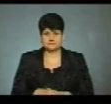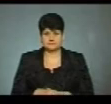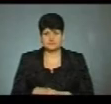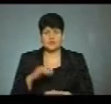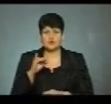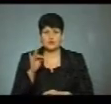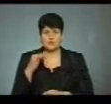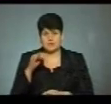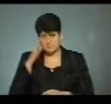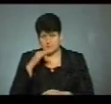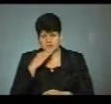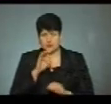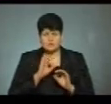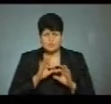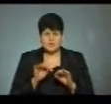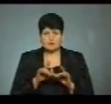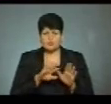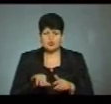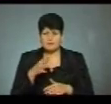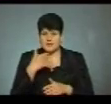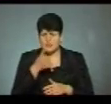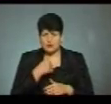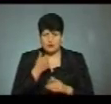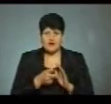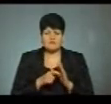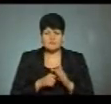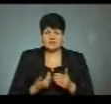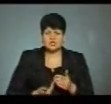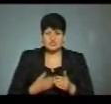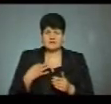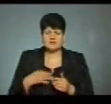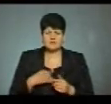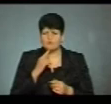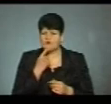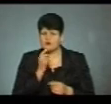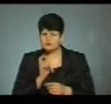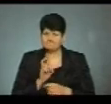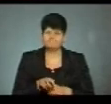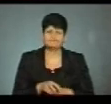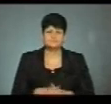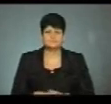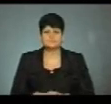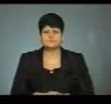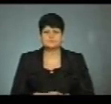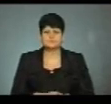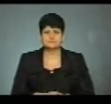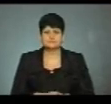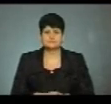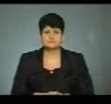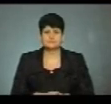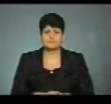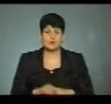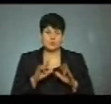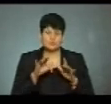Юрій, батько Назарія, розповідає, пройшло 5 років, а у кімнату, де жив син, йому досі важко заходити. Був комп'ютер,